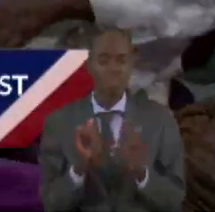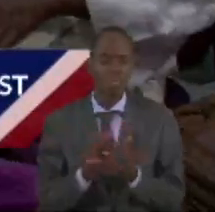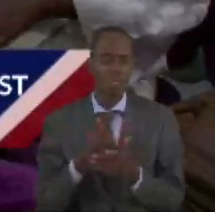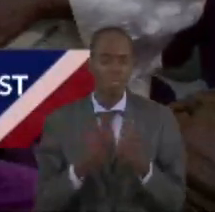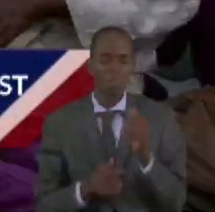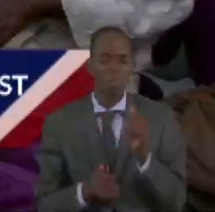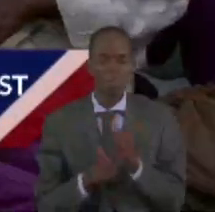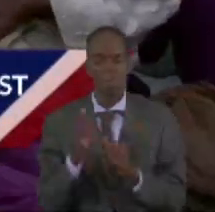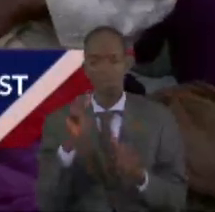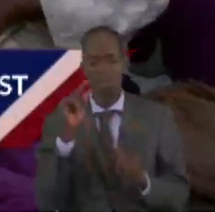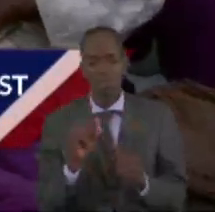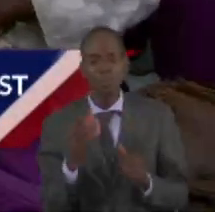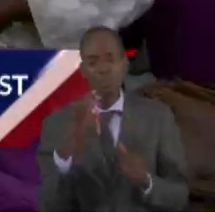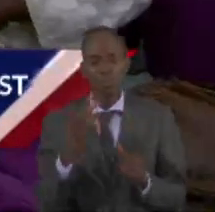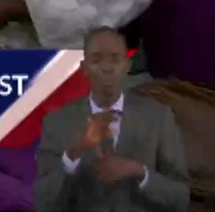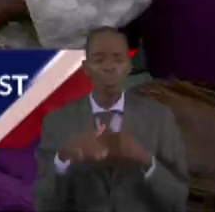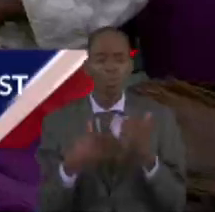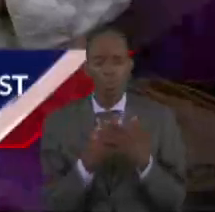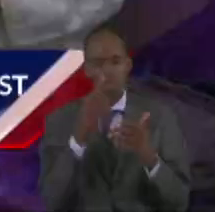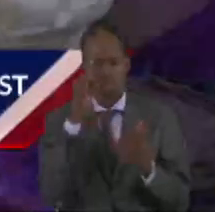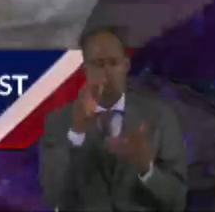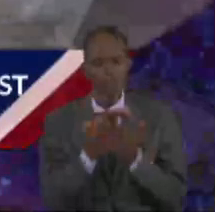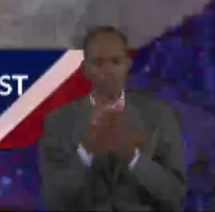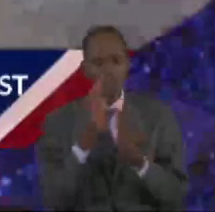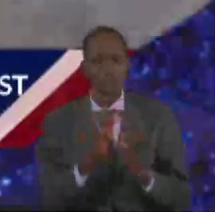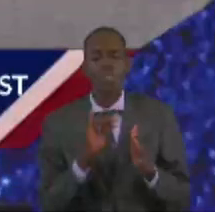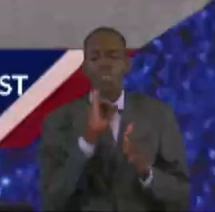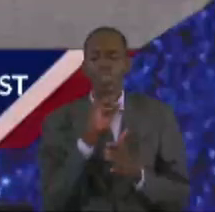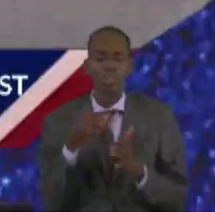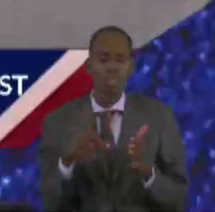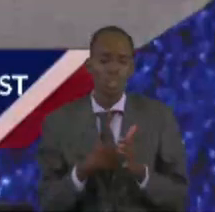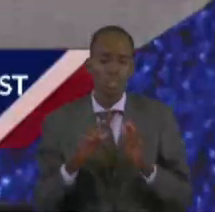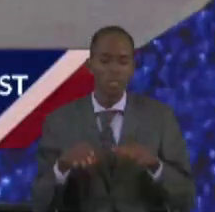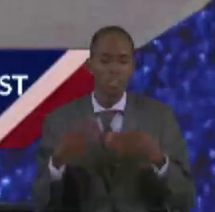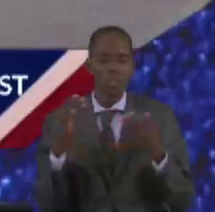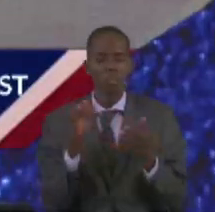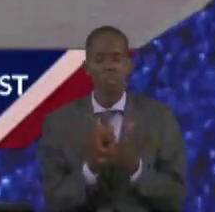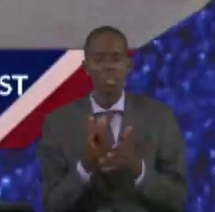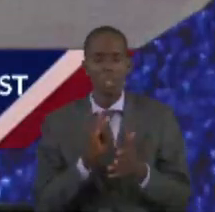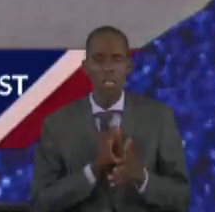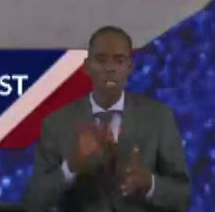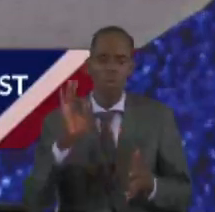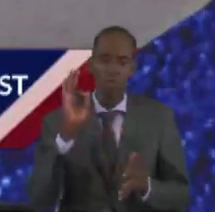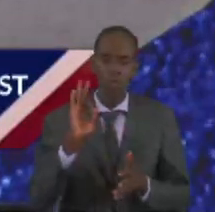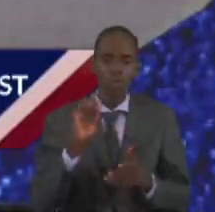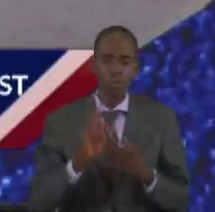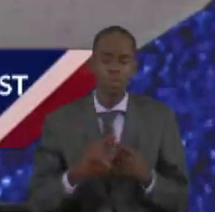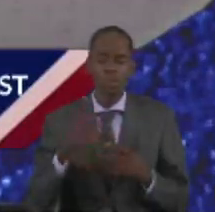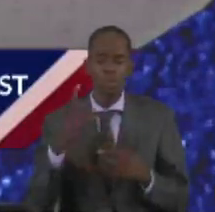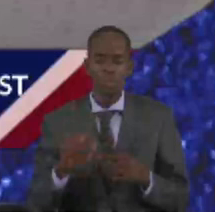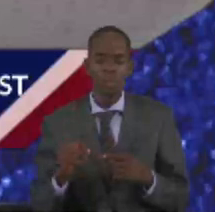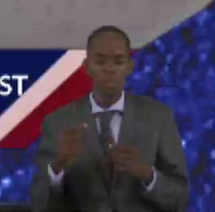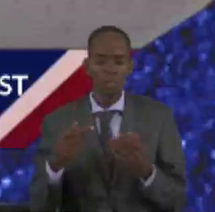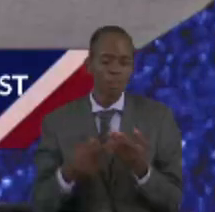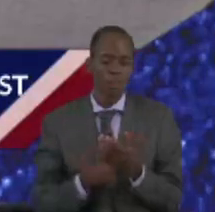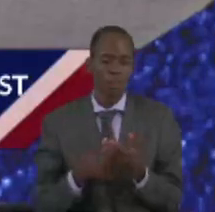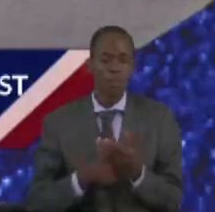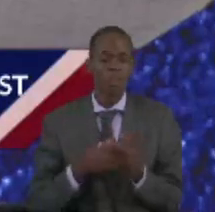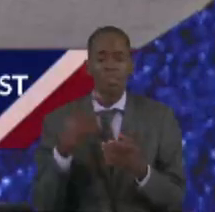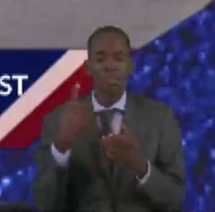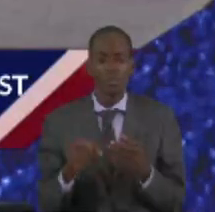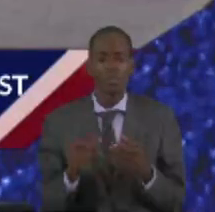saints, cette grâce a été accordée d'annoncer aux païens